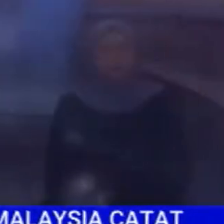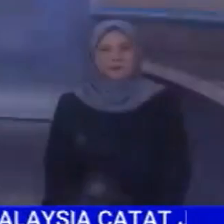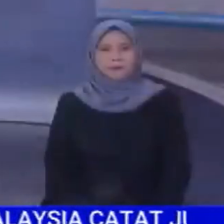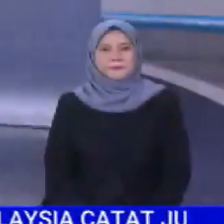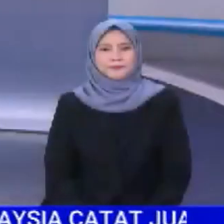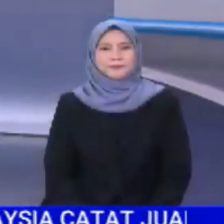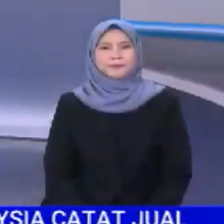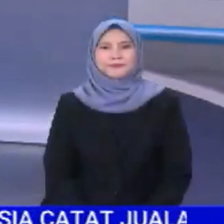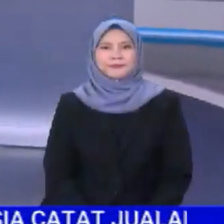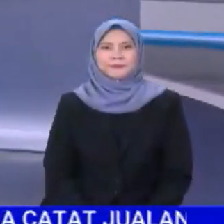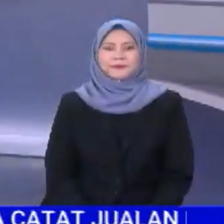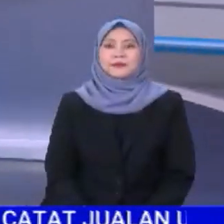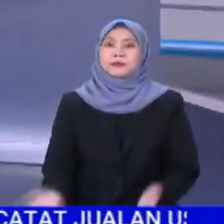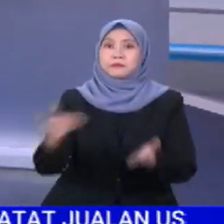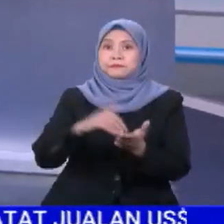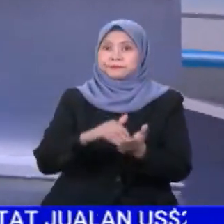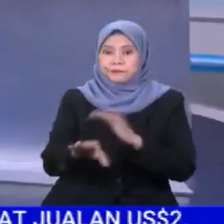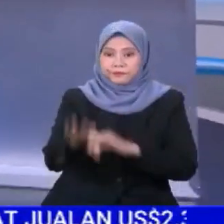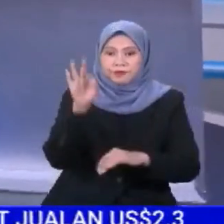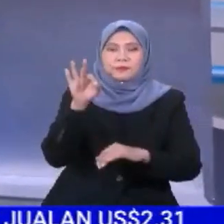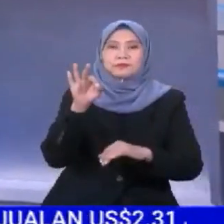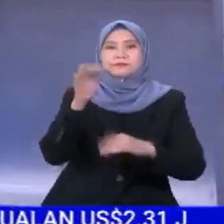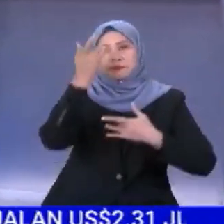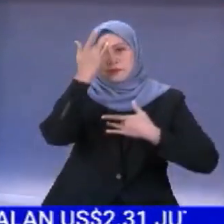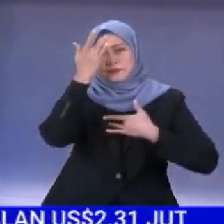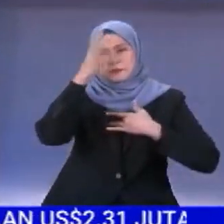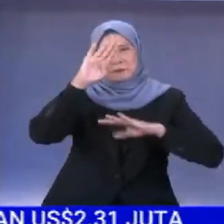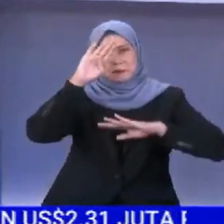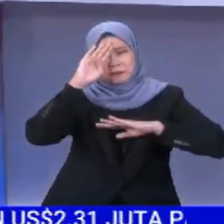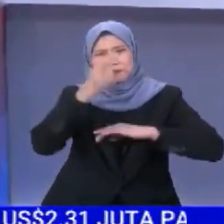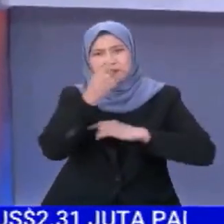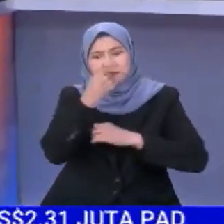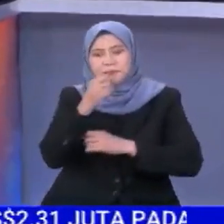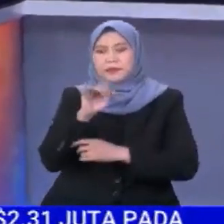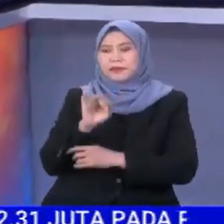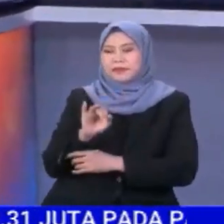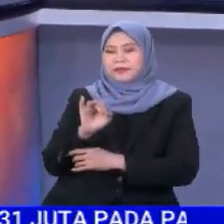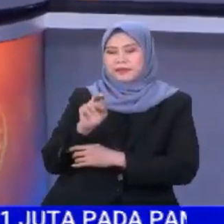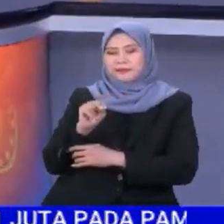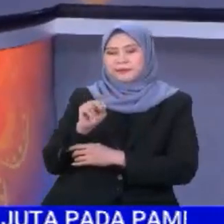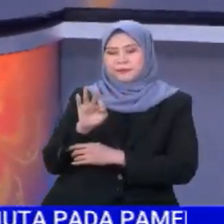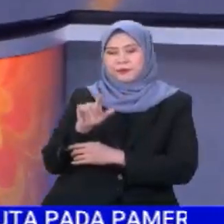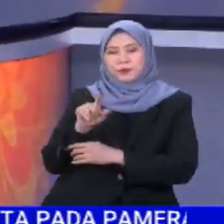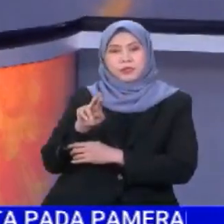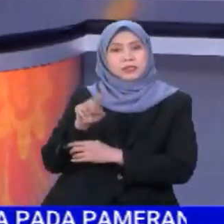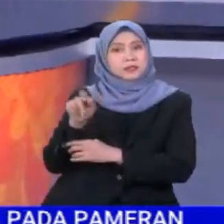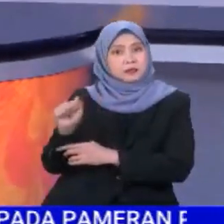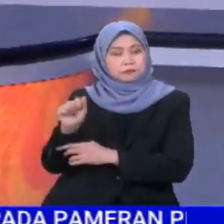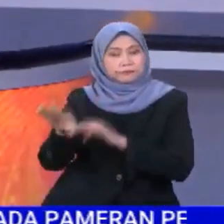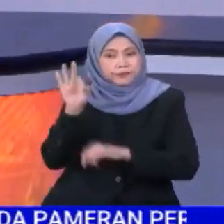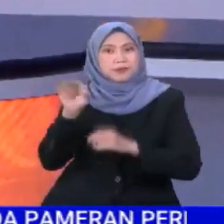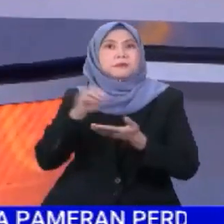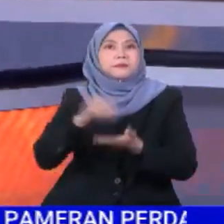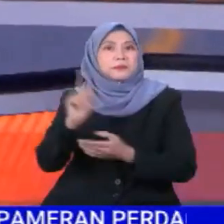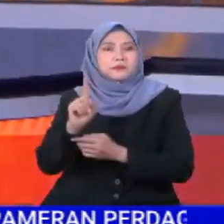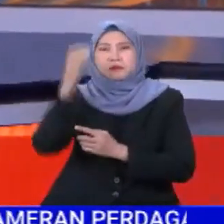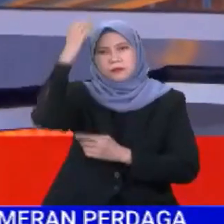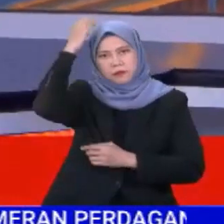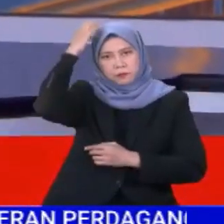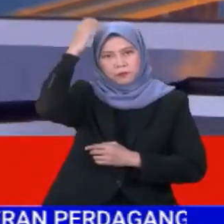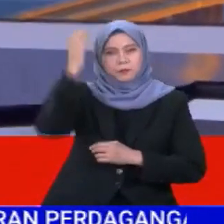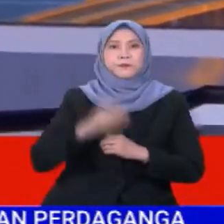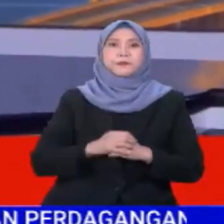Hai ingin satu lagi kelas V influenza lightness eight di Selangor perkara kesehatan Negeri